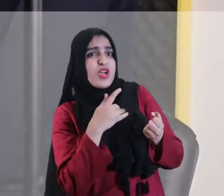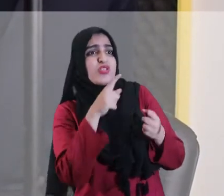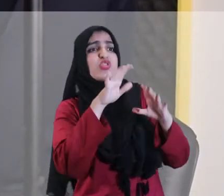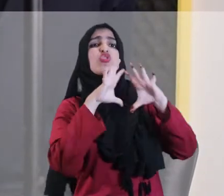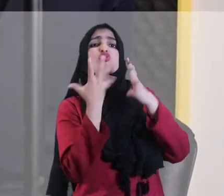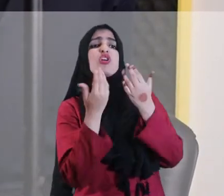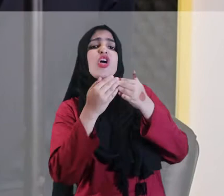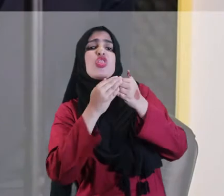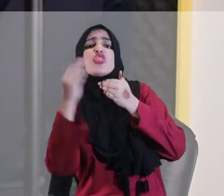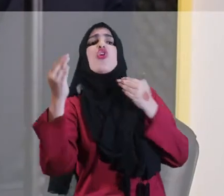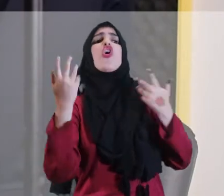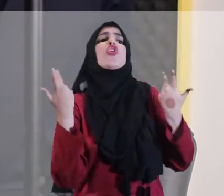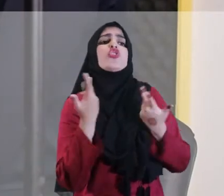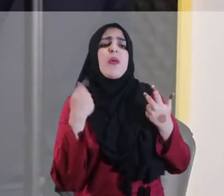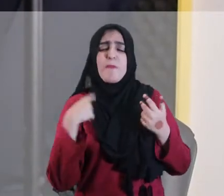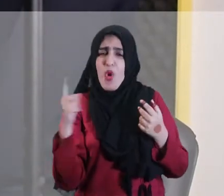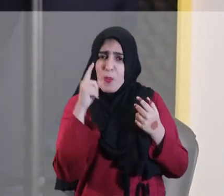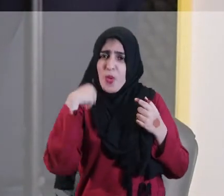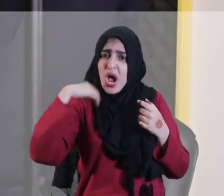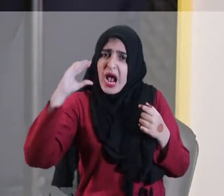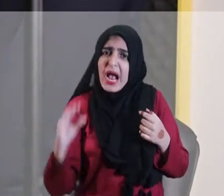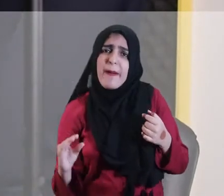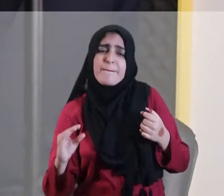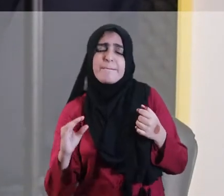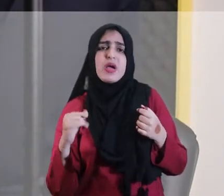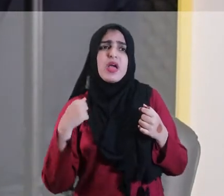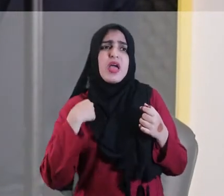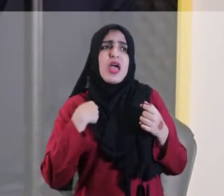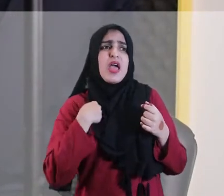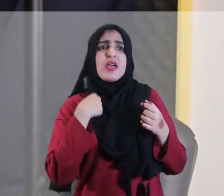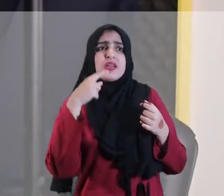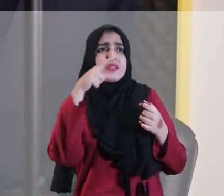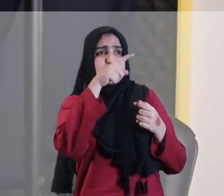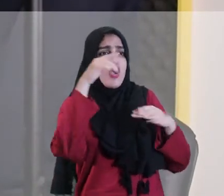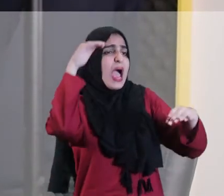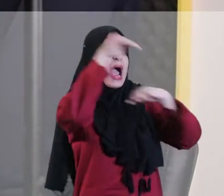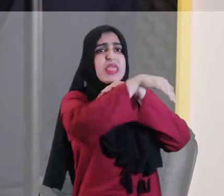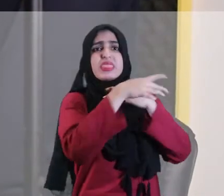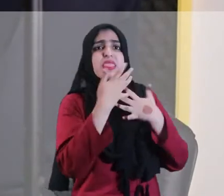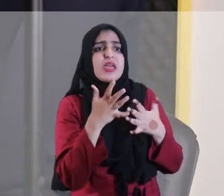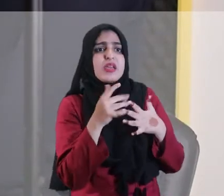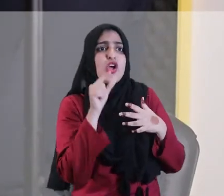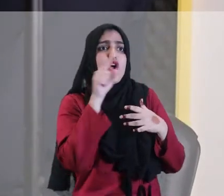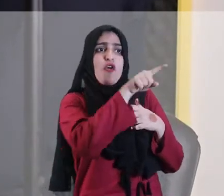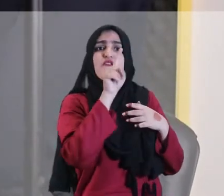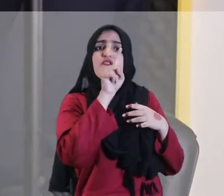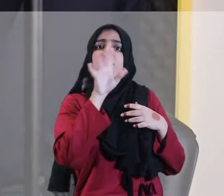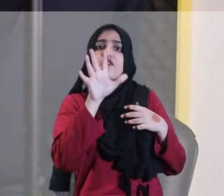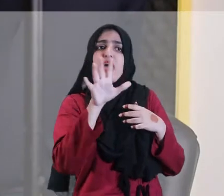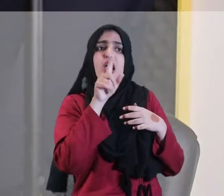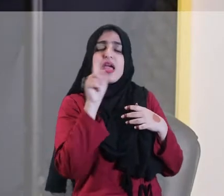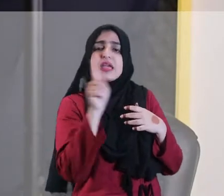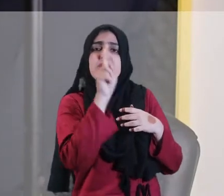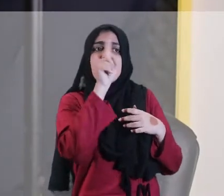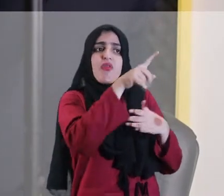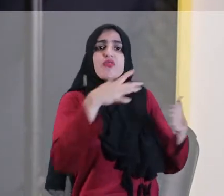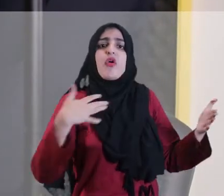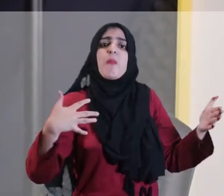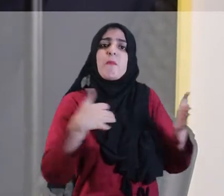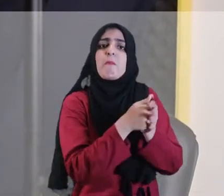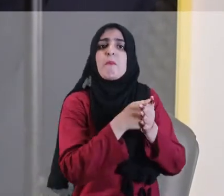था वह हमसे काफी तो देना एडवांस बैकग्राउंड ही लास्ट ईयर ओल्ड सोंग बनाकर ऐक्सिडेंट उसके बाद से वह